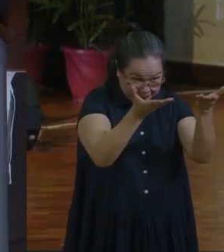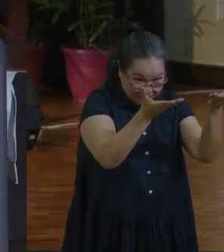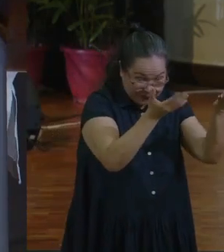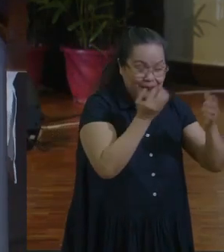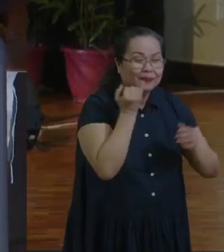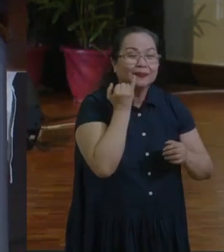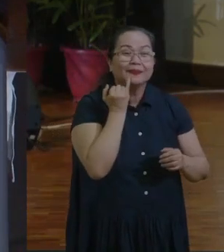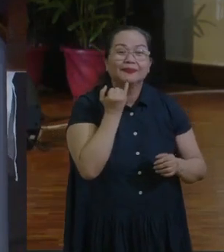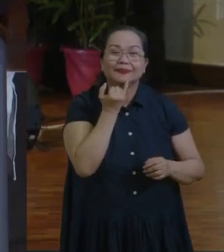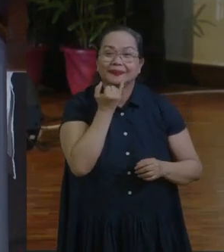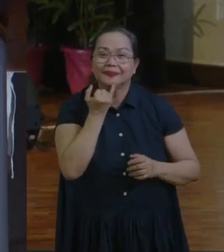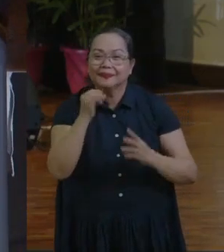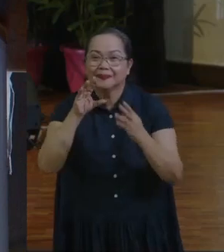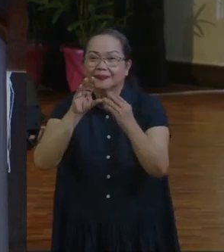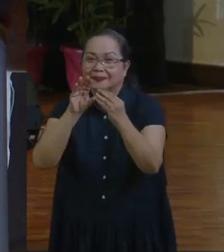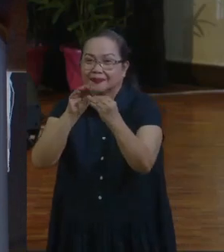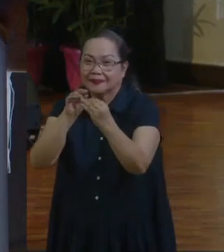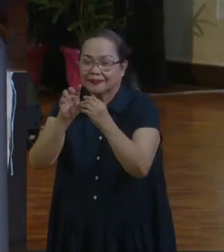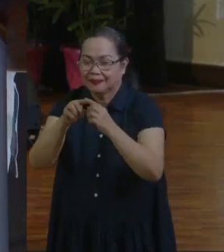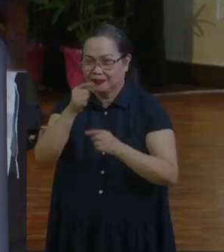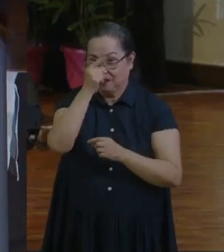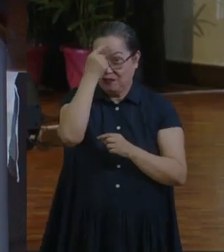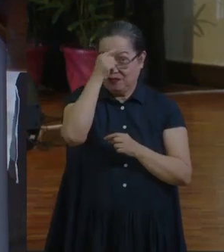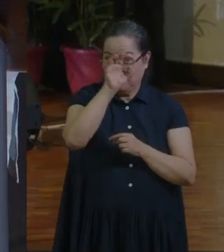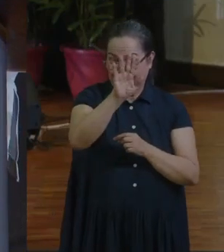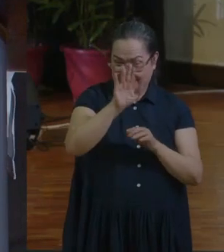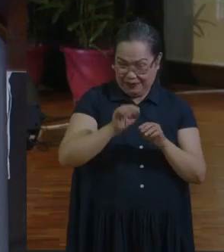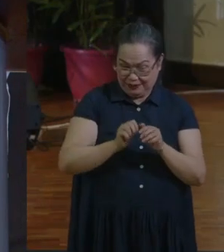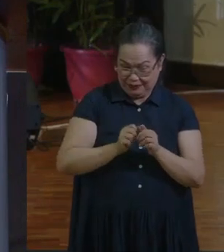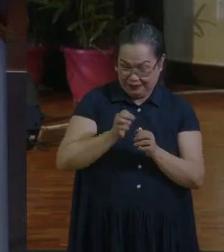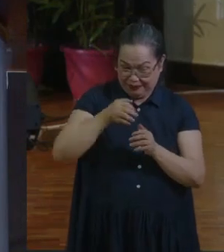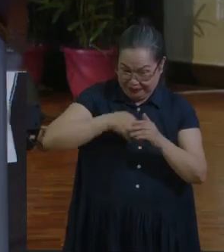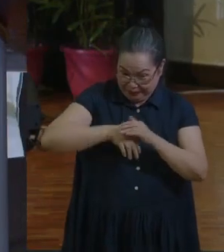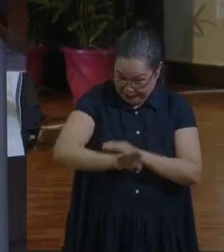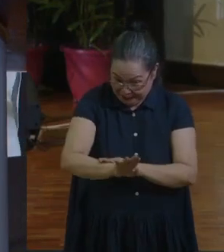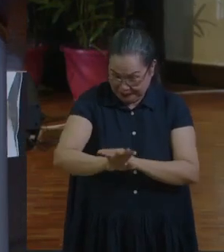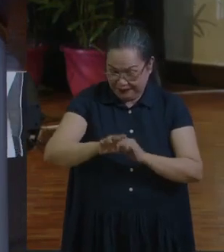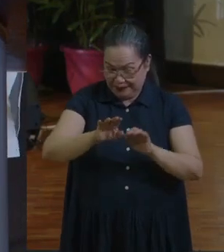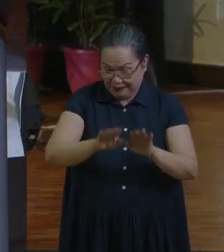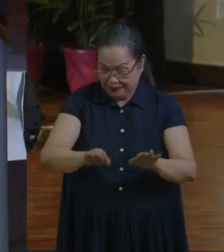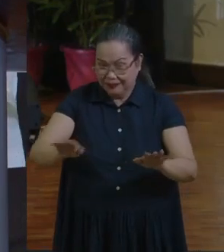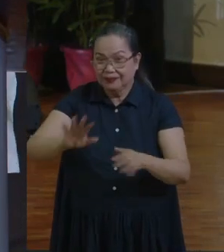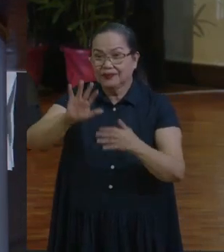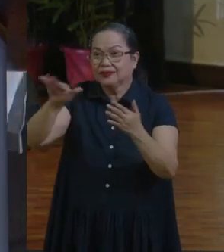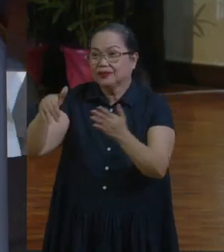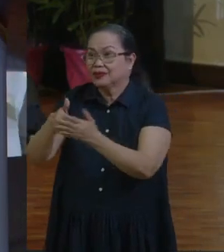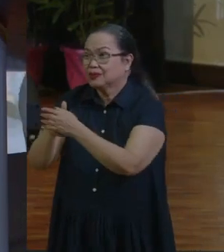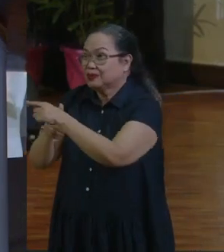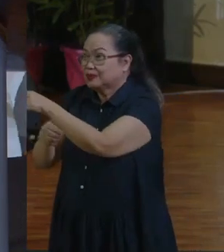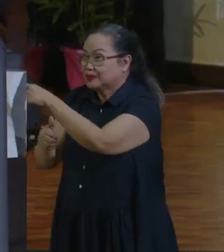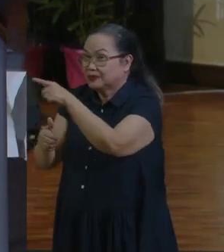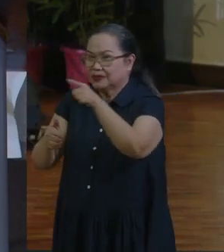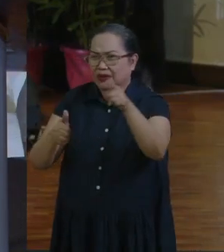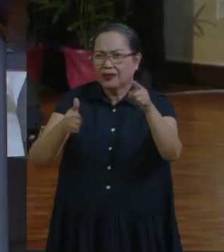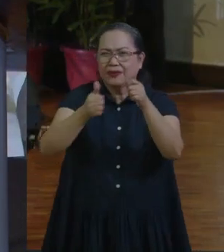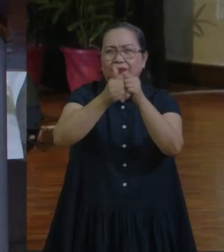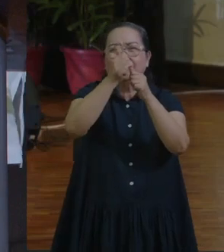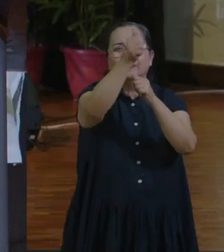Hudyo, and for your children, and for all who are far